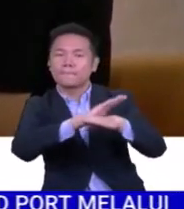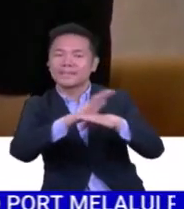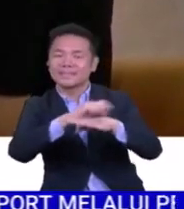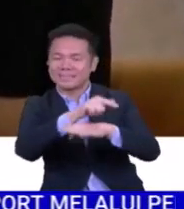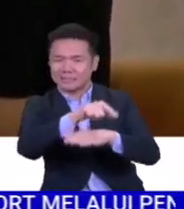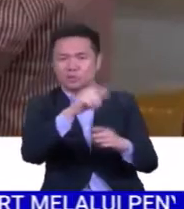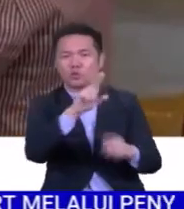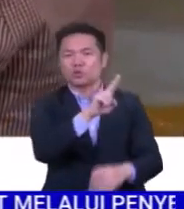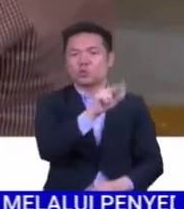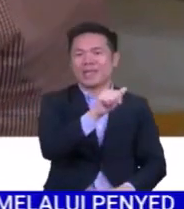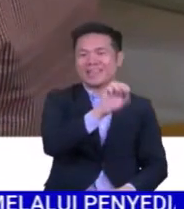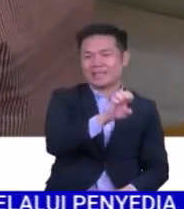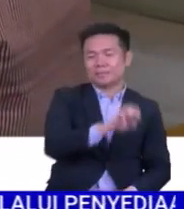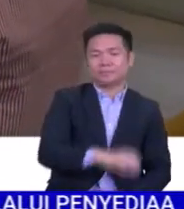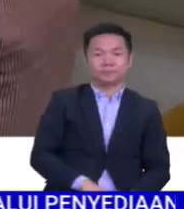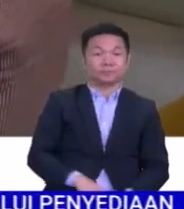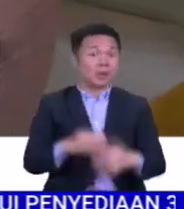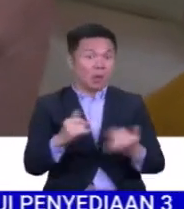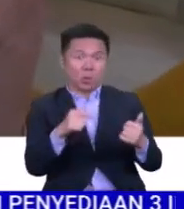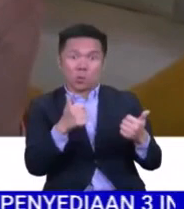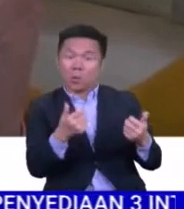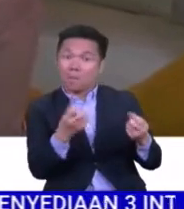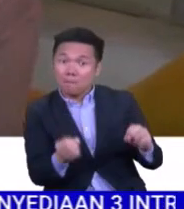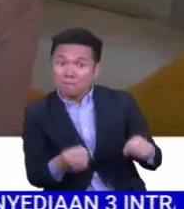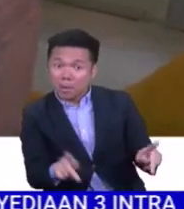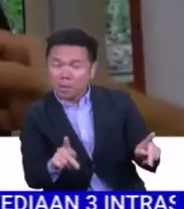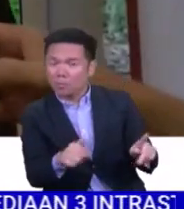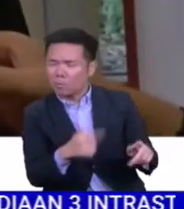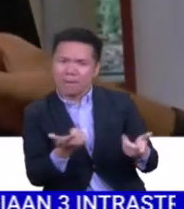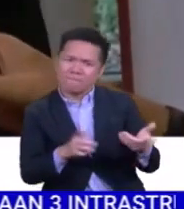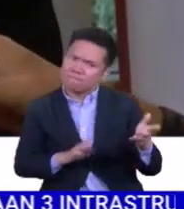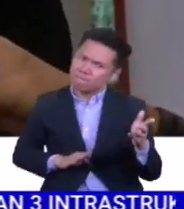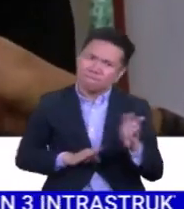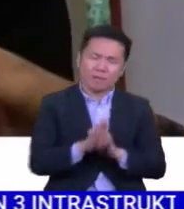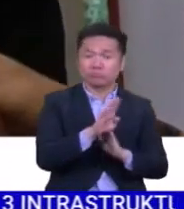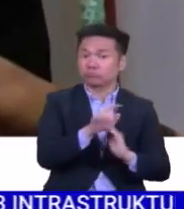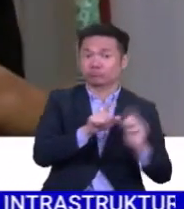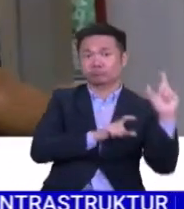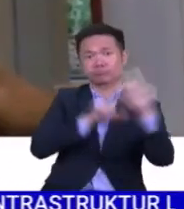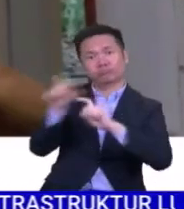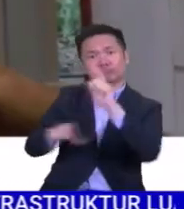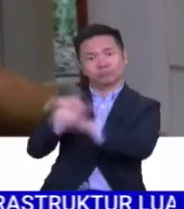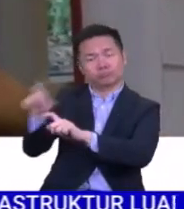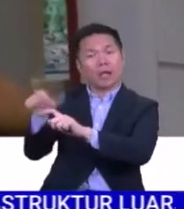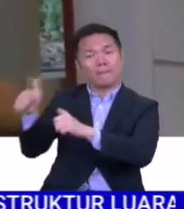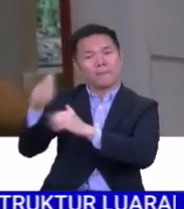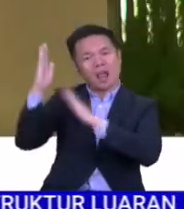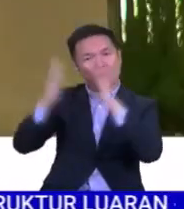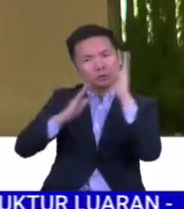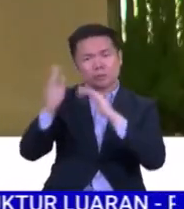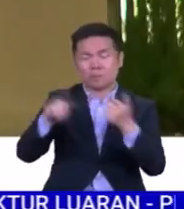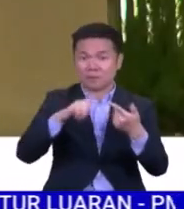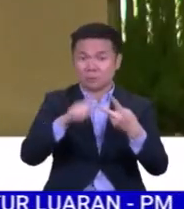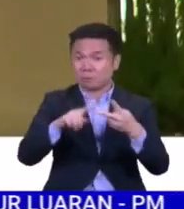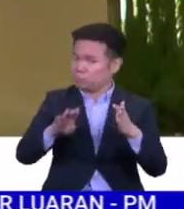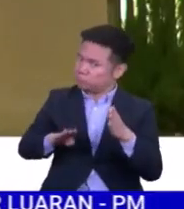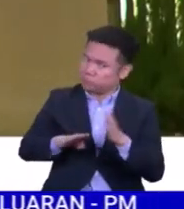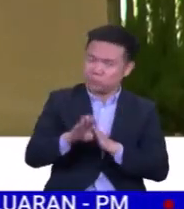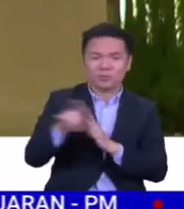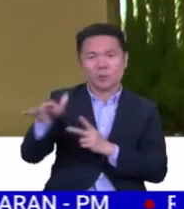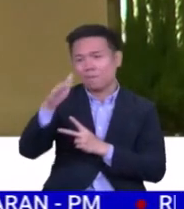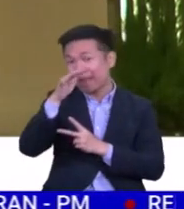Bagi peserta, peluang kerjasama seperti ini bukan sahaja merancakkan pelaburan tetapi juga berupaya memacu ekonomi